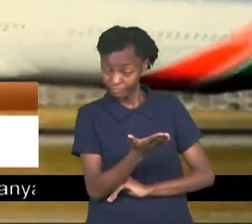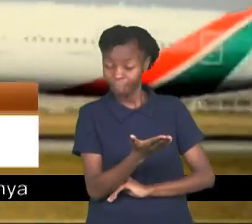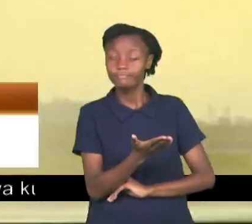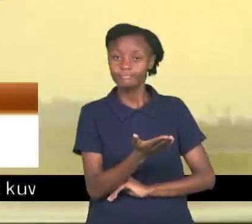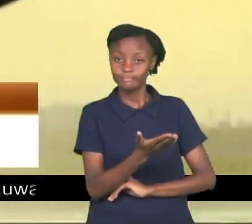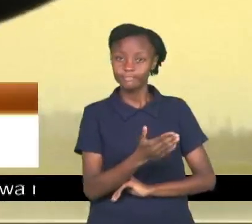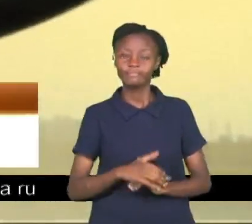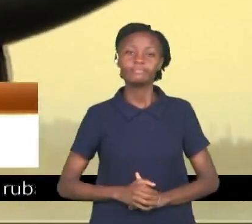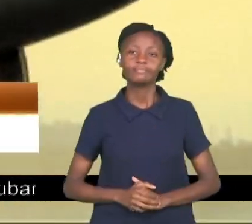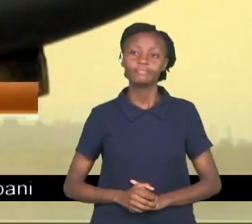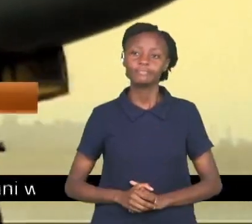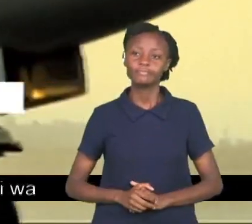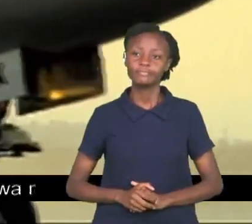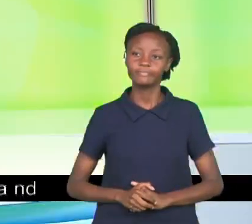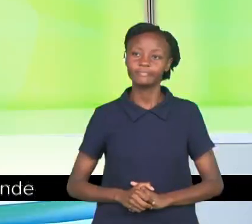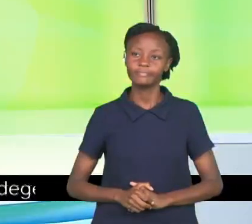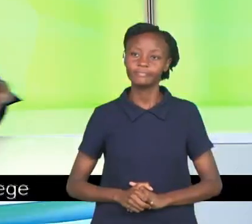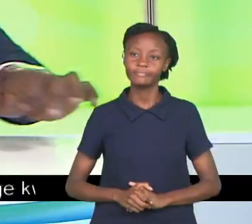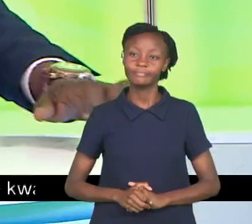Maina, Switch Adhuhuri.